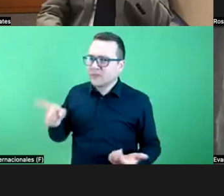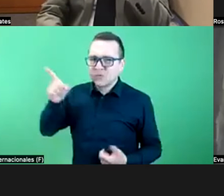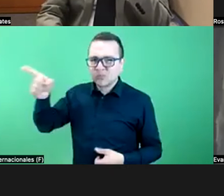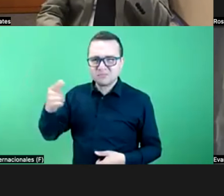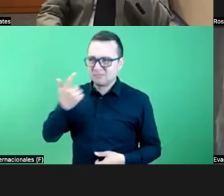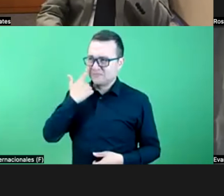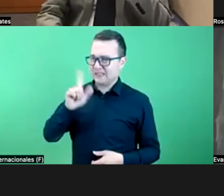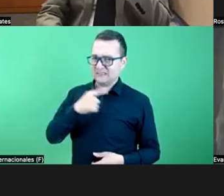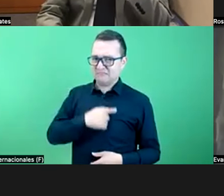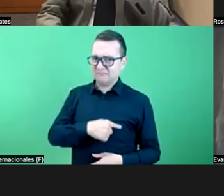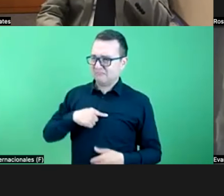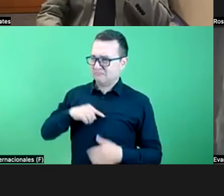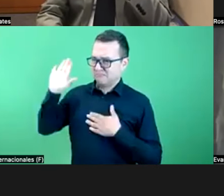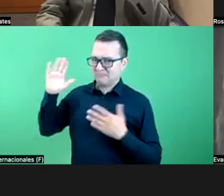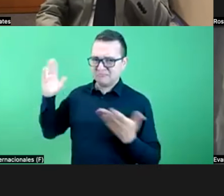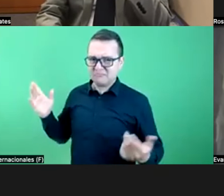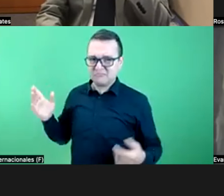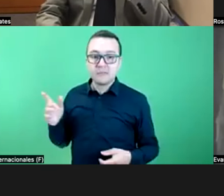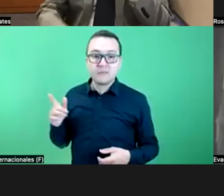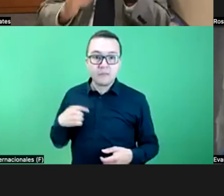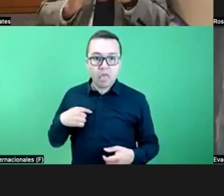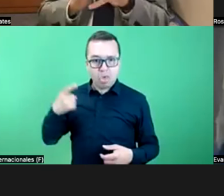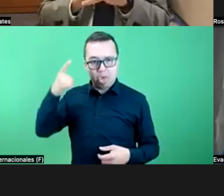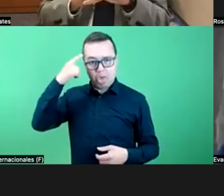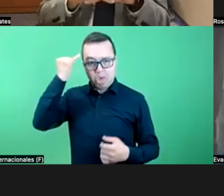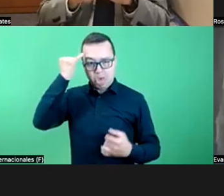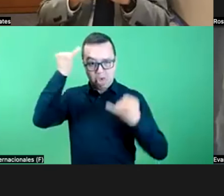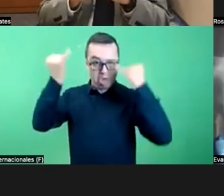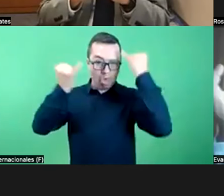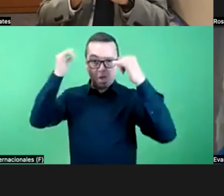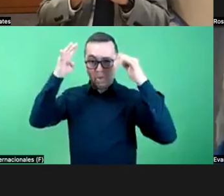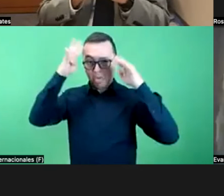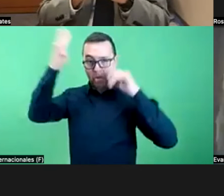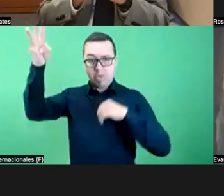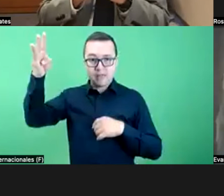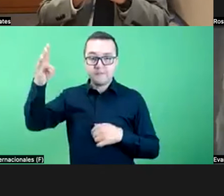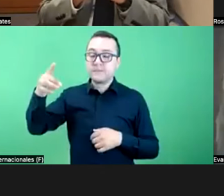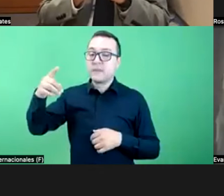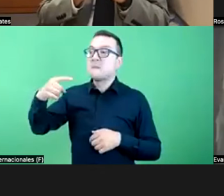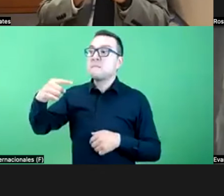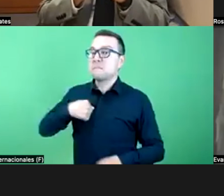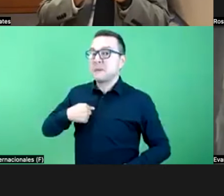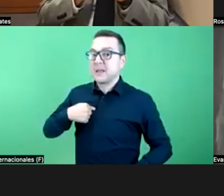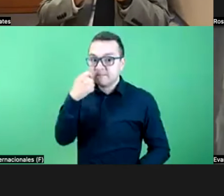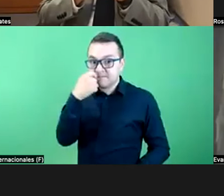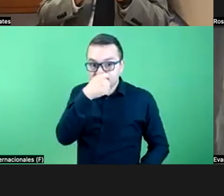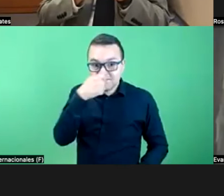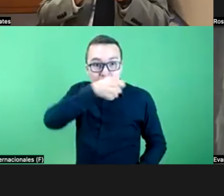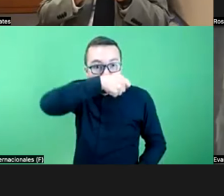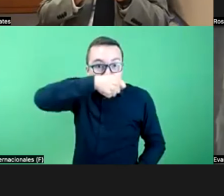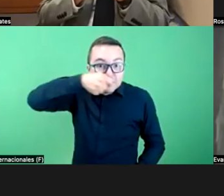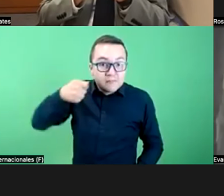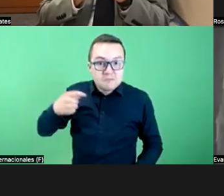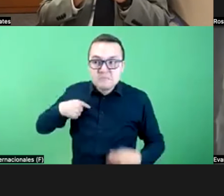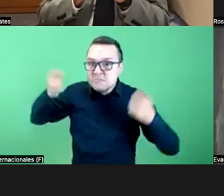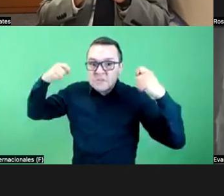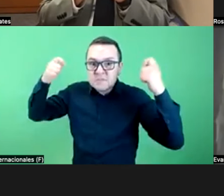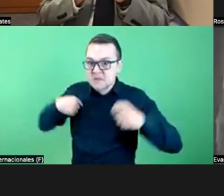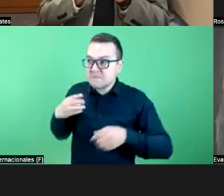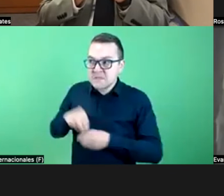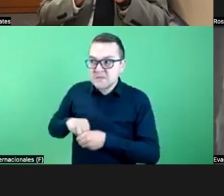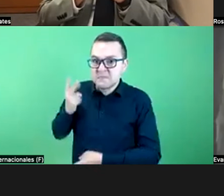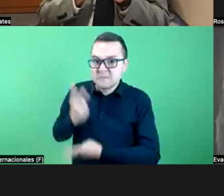chose. Il a dit à ce médecin qui n'éprouvait pas d'empathie, il lui a dit qu'il faisait partie d'un cartel